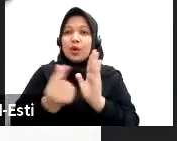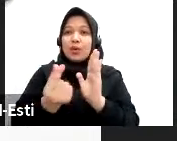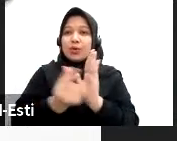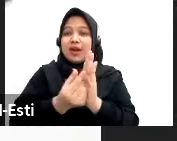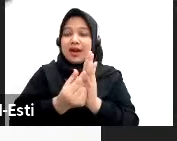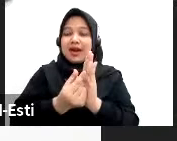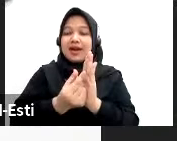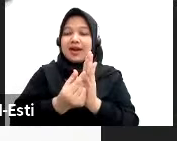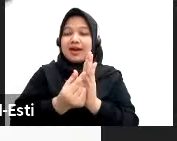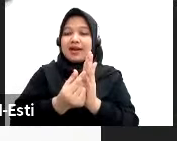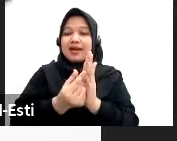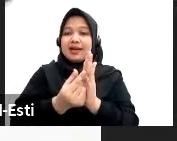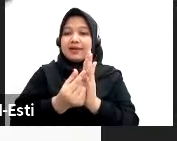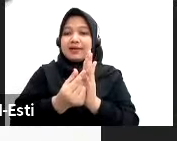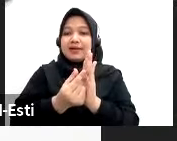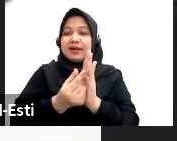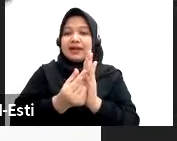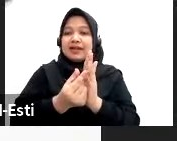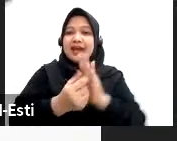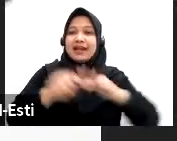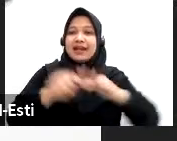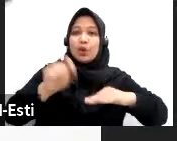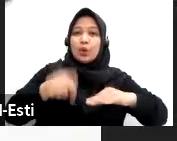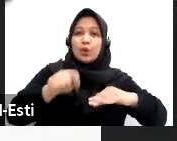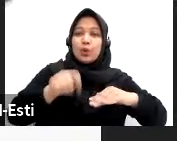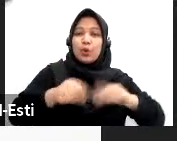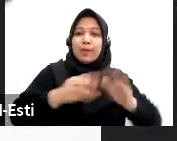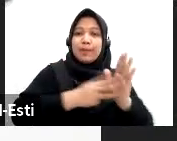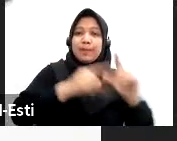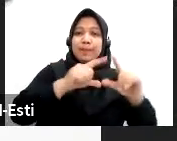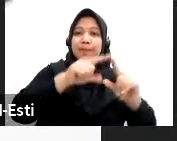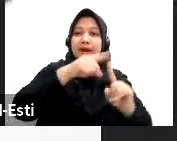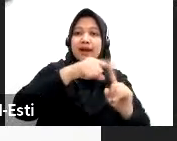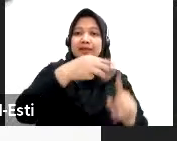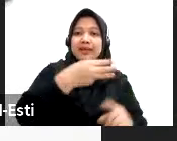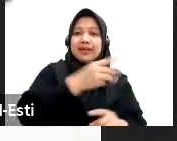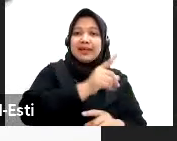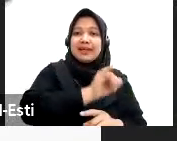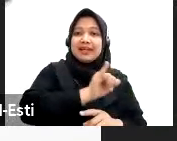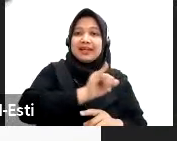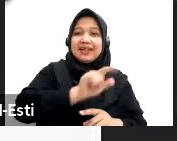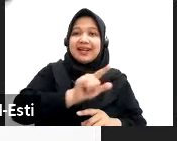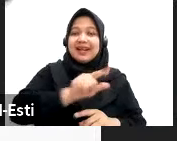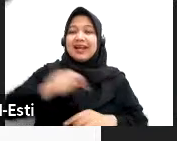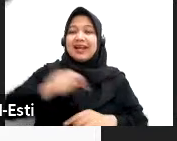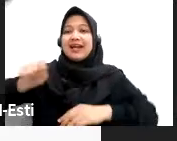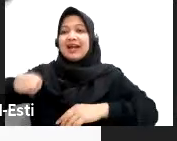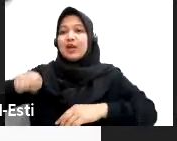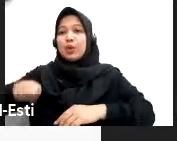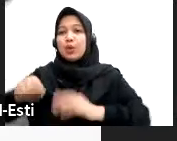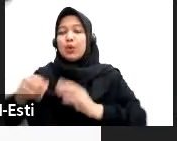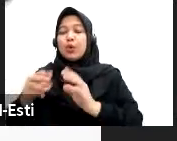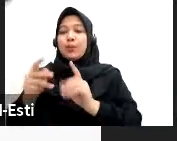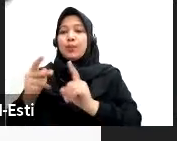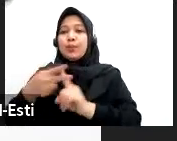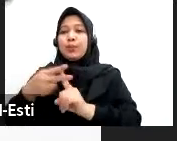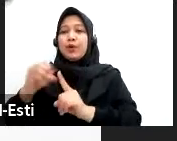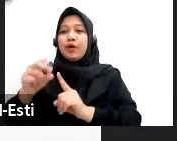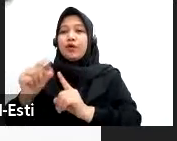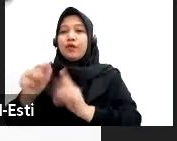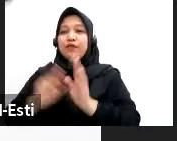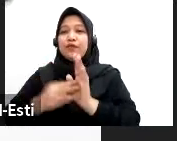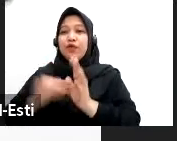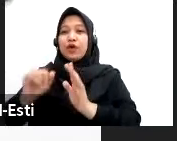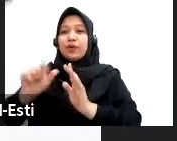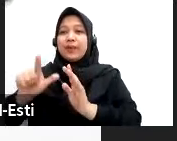menyatukan antara hukum materiil dan hukum formil jadi hukum materiil itu lebih